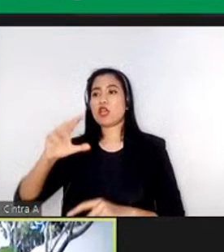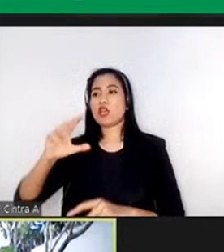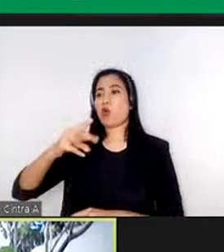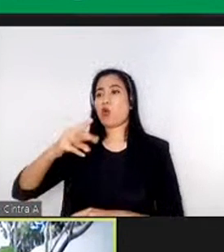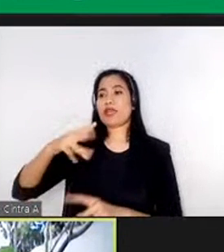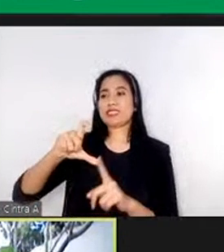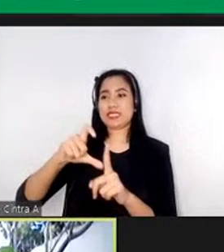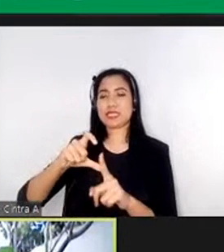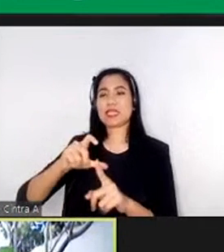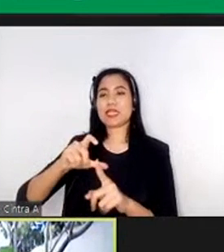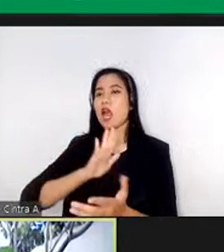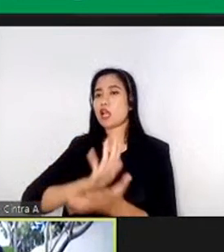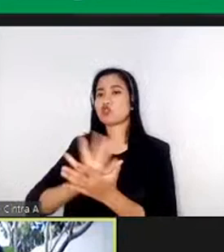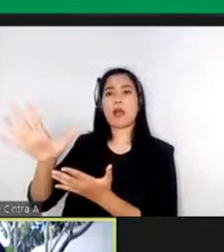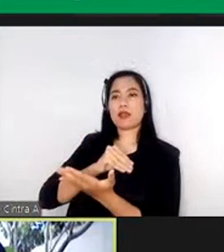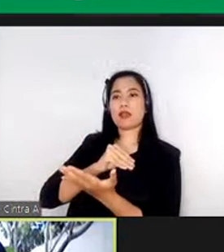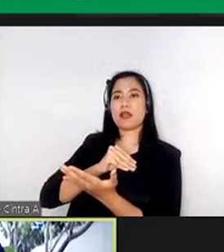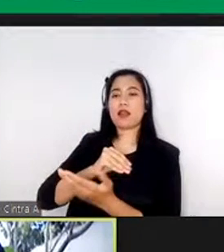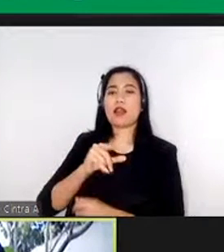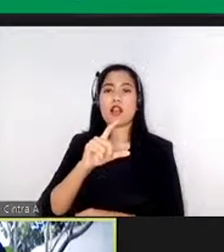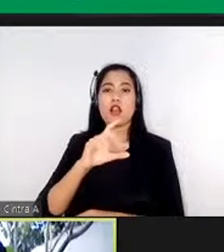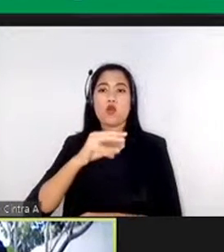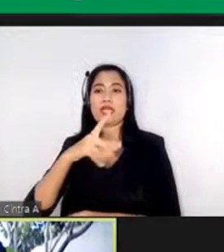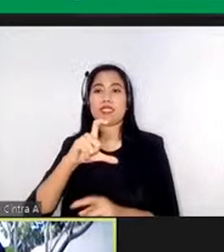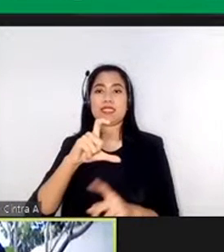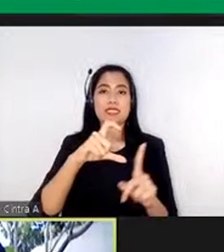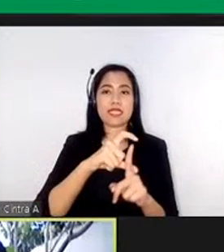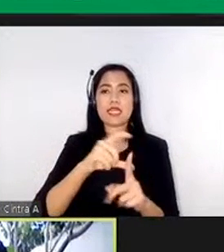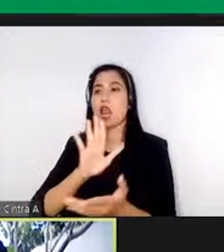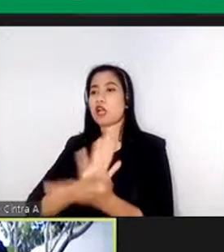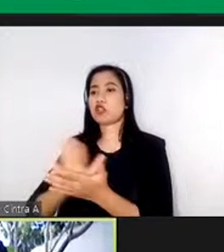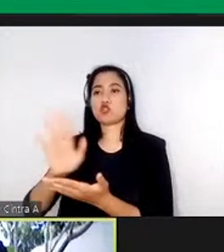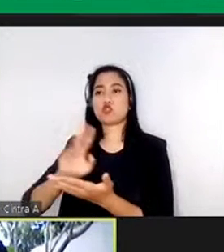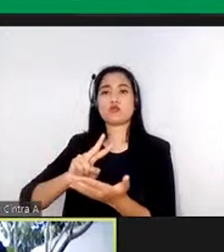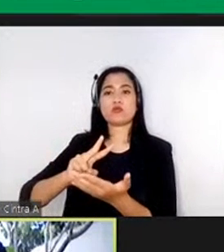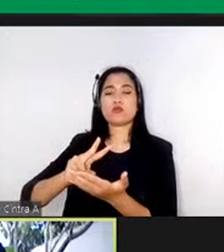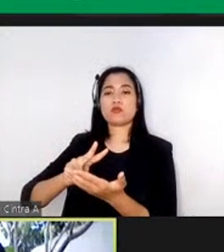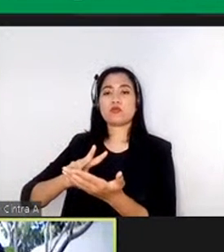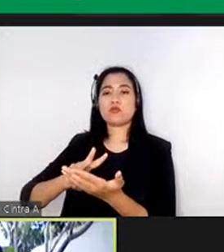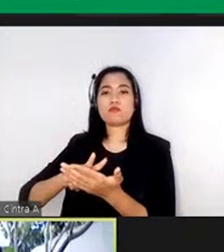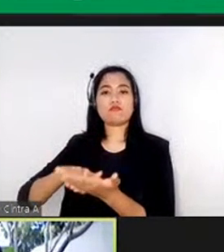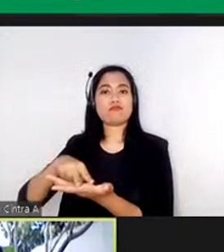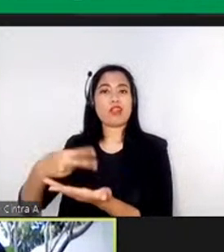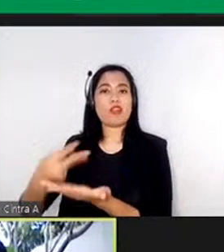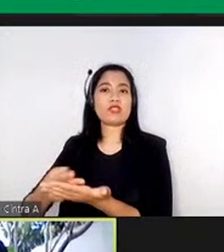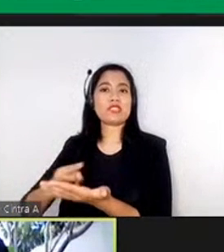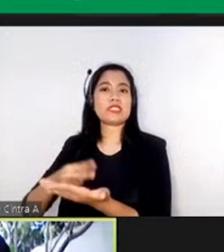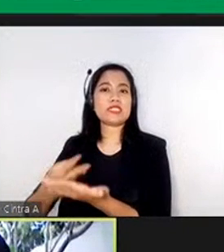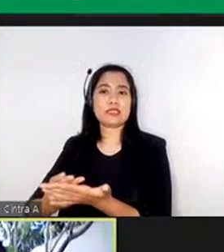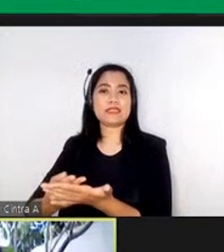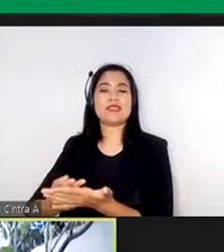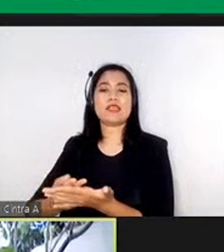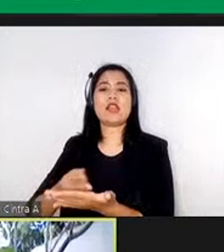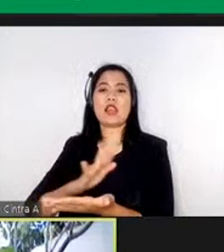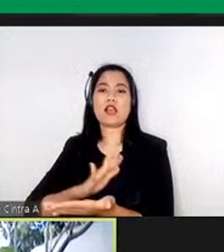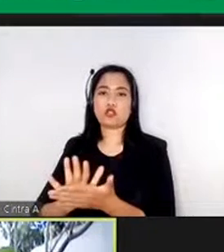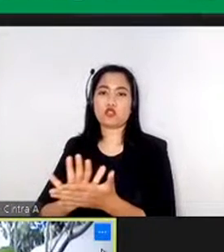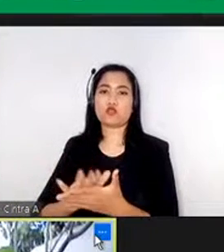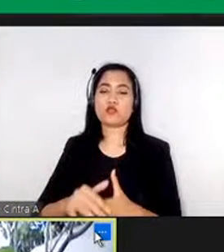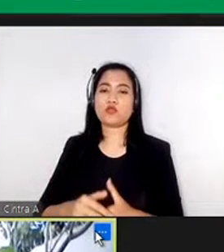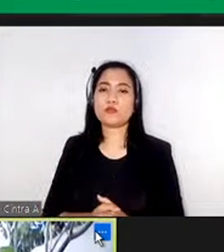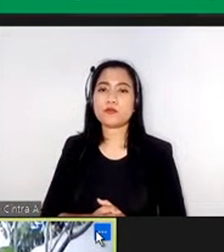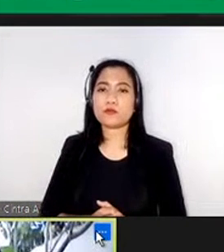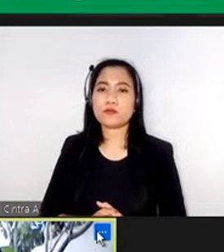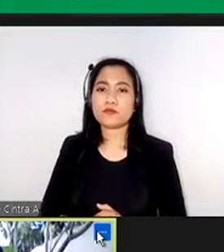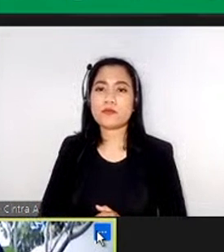2011 itu OECD langsung merevisi eh panduannya OECD guidelines for multinational enterprises ya